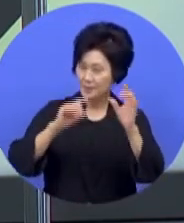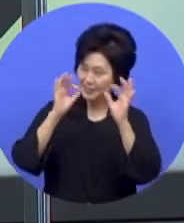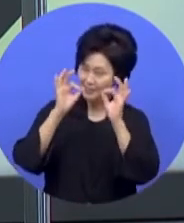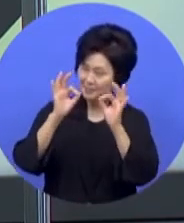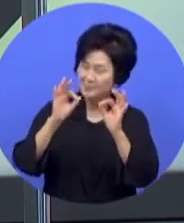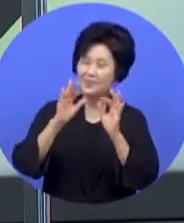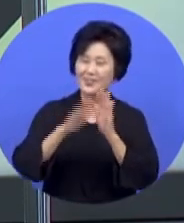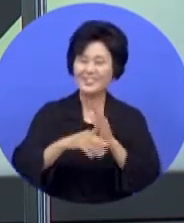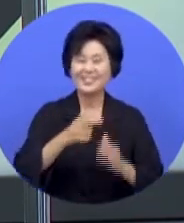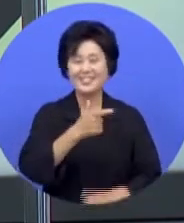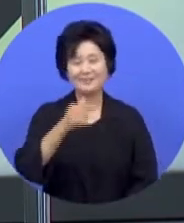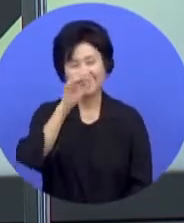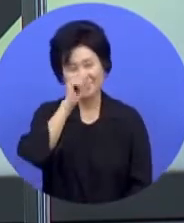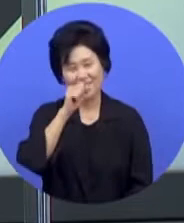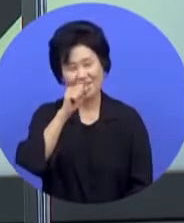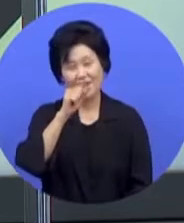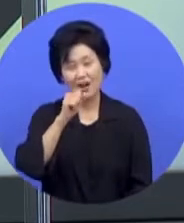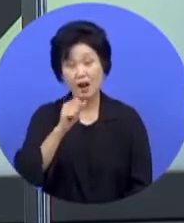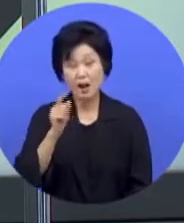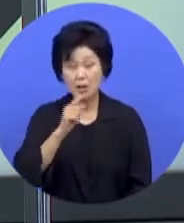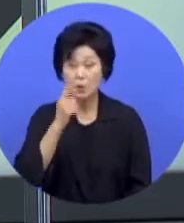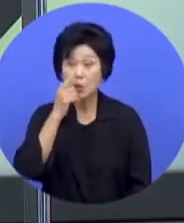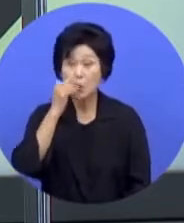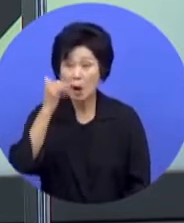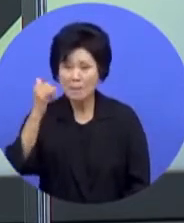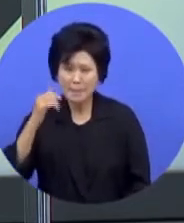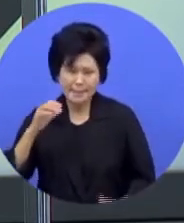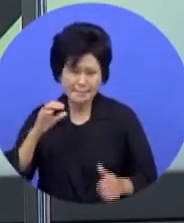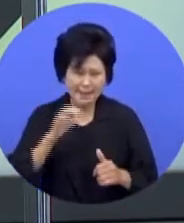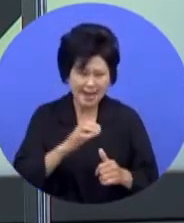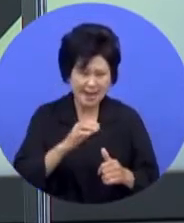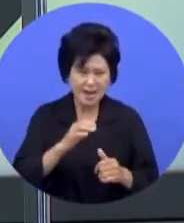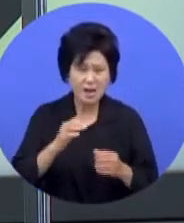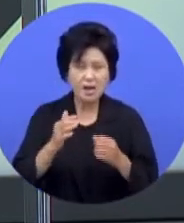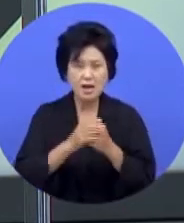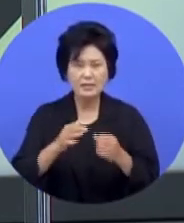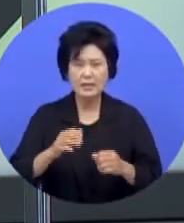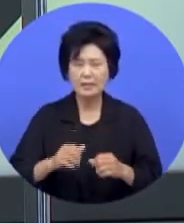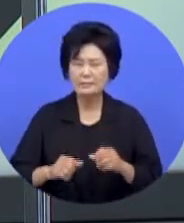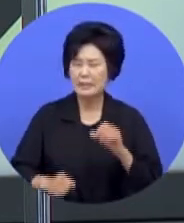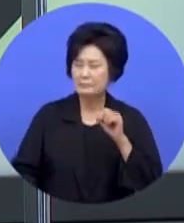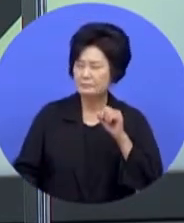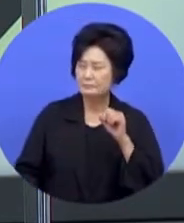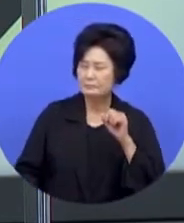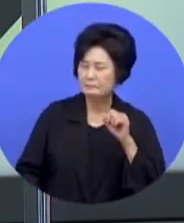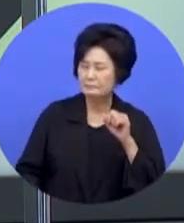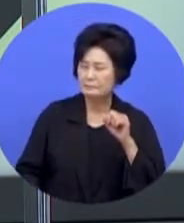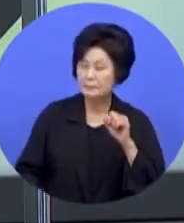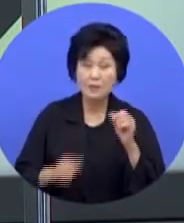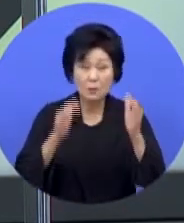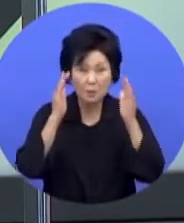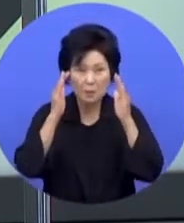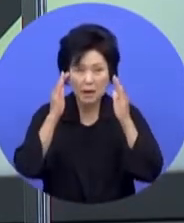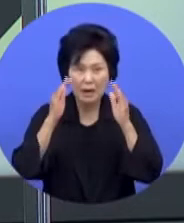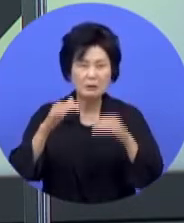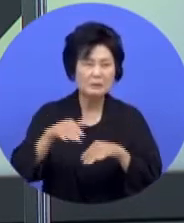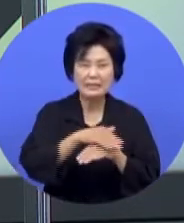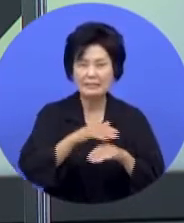좀 어떤 그 부모의 강압에 의해서 그냥 억지로 끌려가는 그 모습이 아니라 행복하게 하니까 새벽기도든지 그렇게